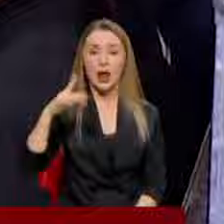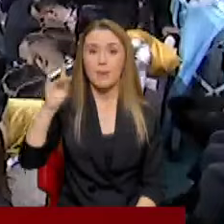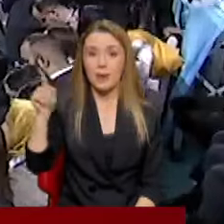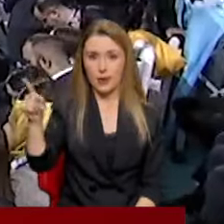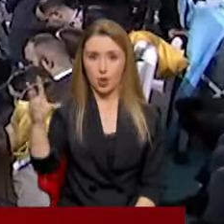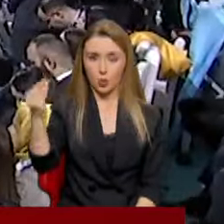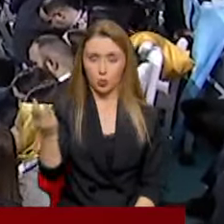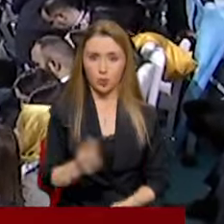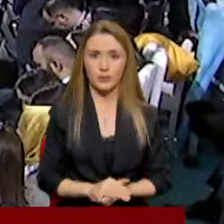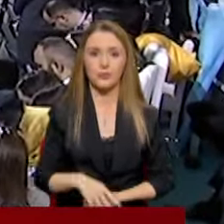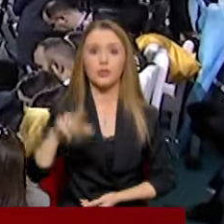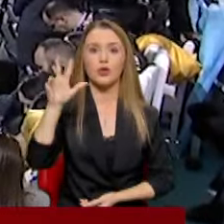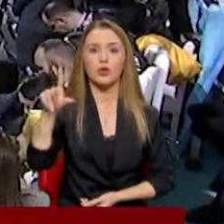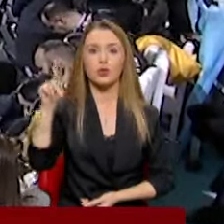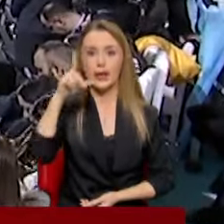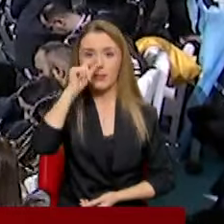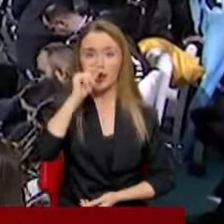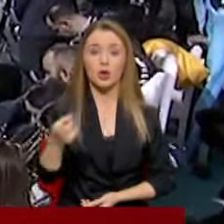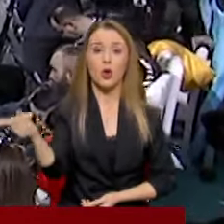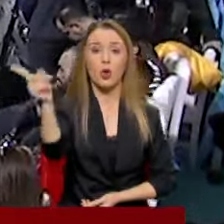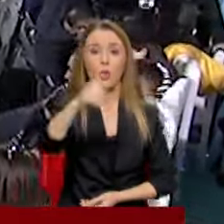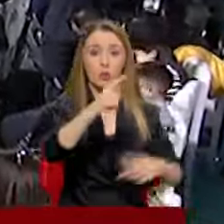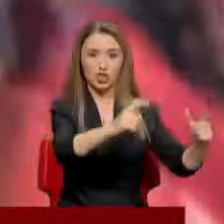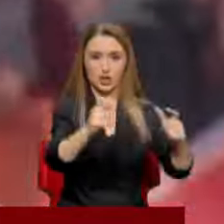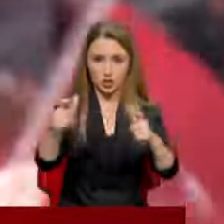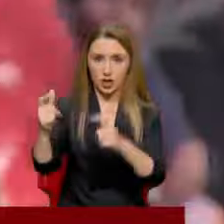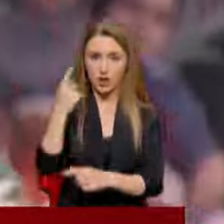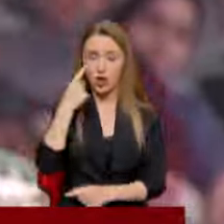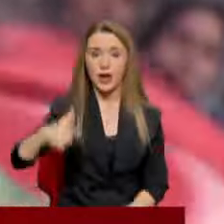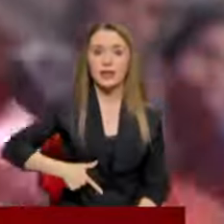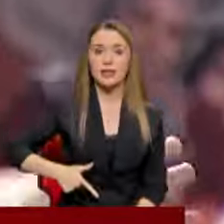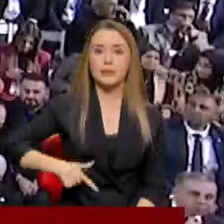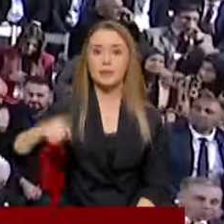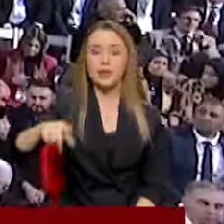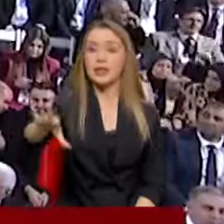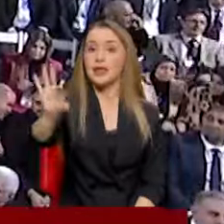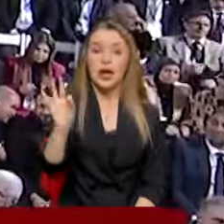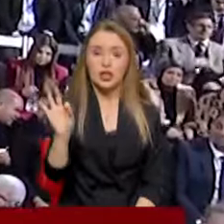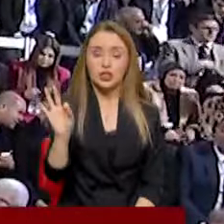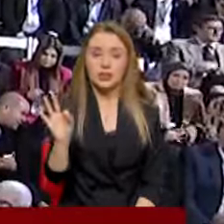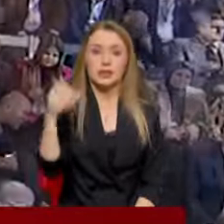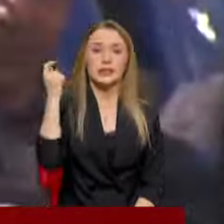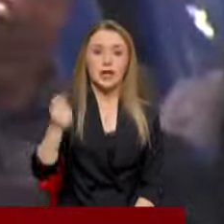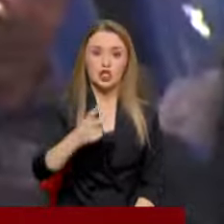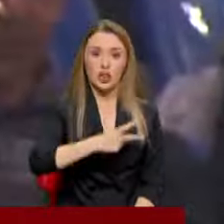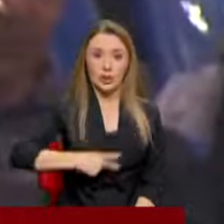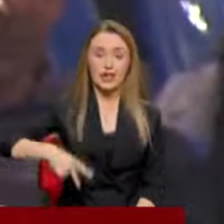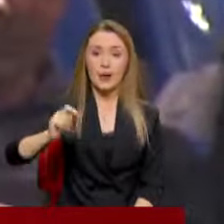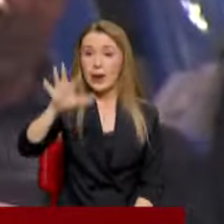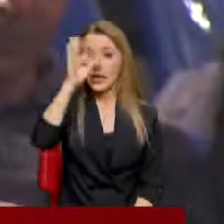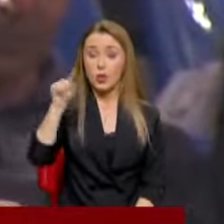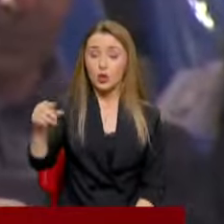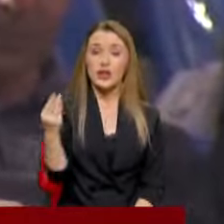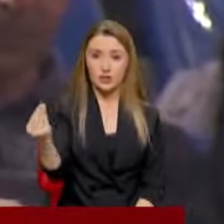bırakıldı 31 Mart'ta diğer pek çok şehrimiz gibi İzmir'in de tercihini çek belediyecilikten